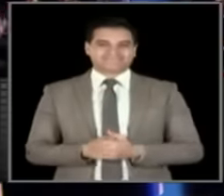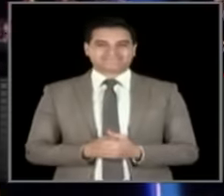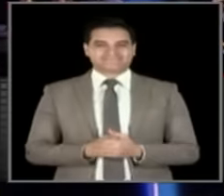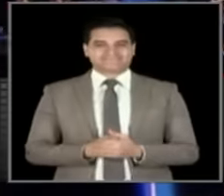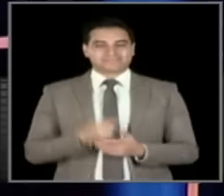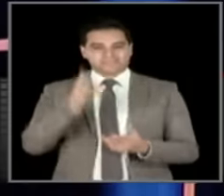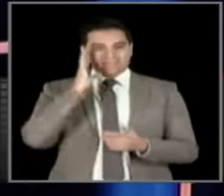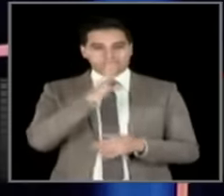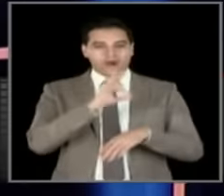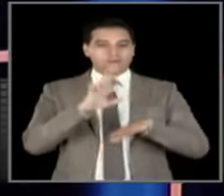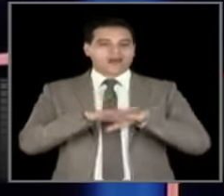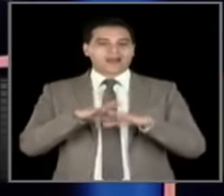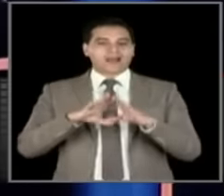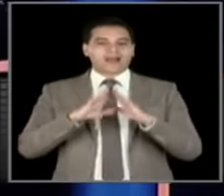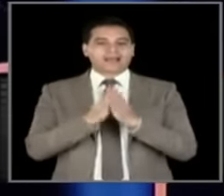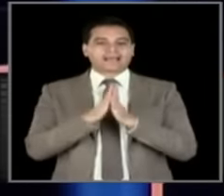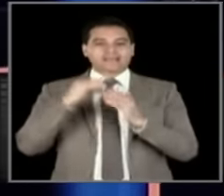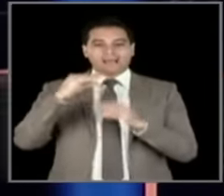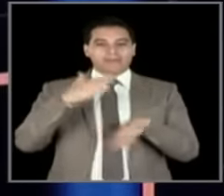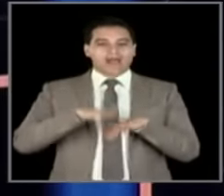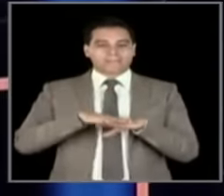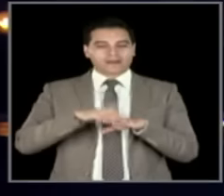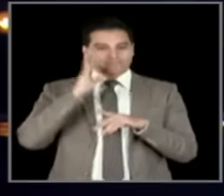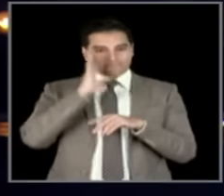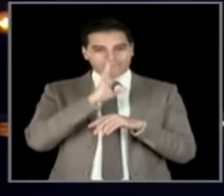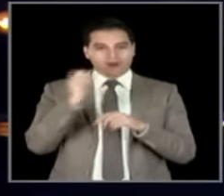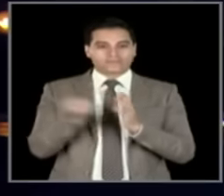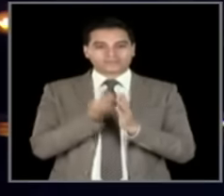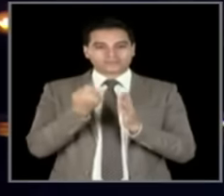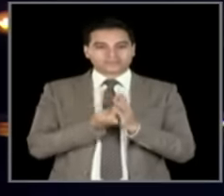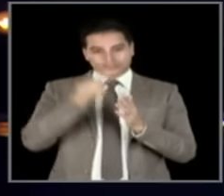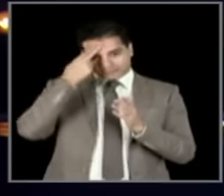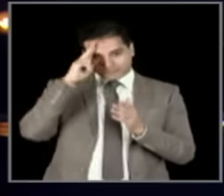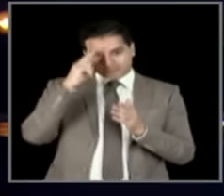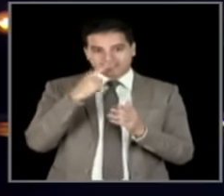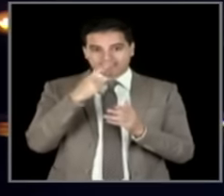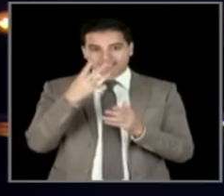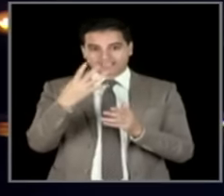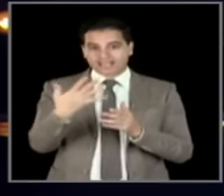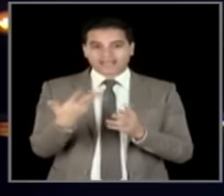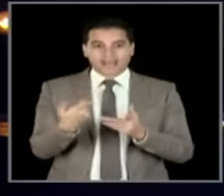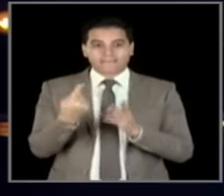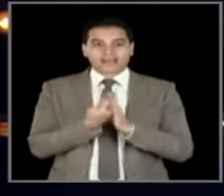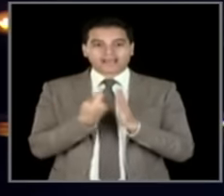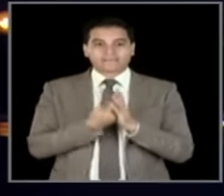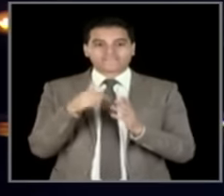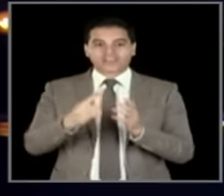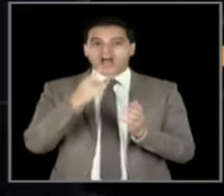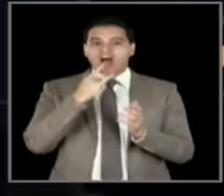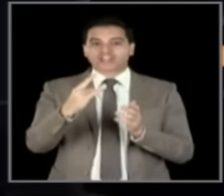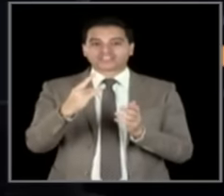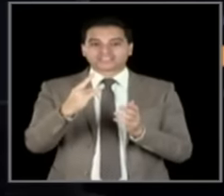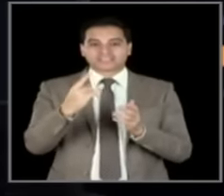من أشهر كتبه كتاب المناظر اللي كتبه، عارفين في كم سنة؟ كتبوا في 10